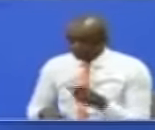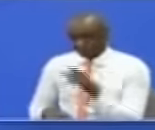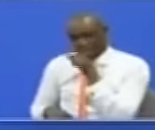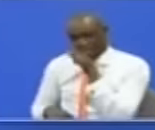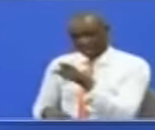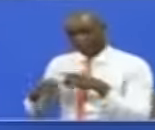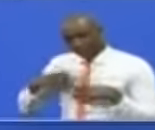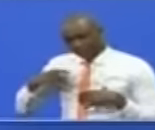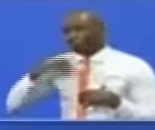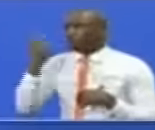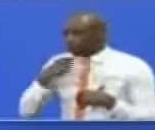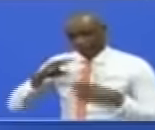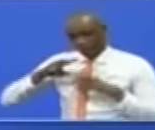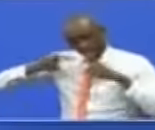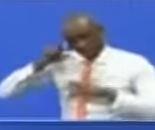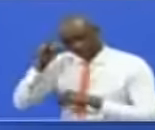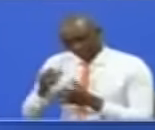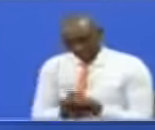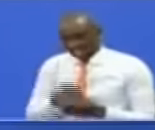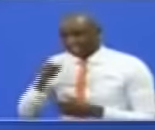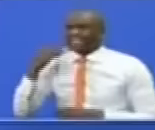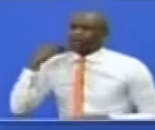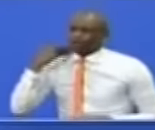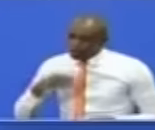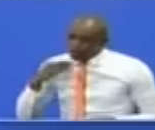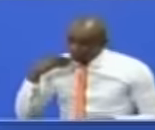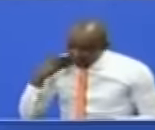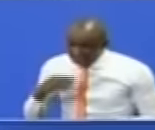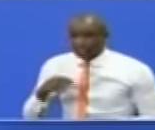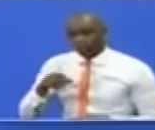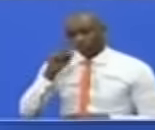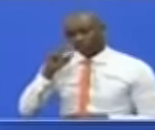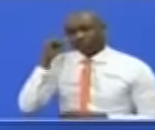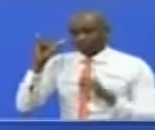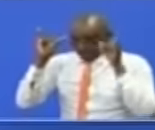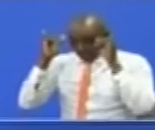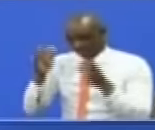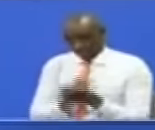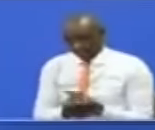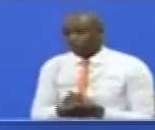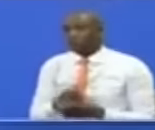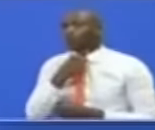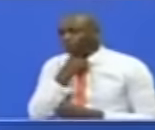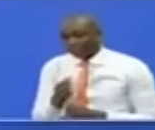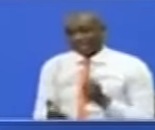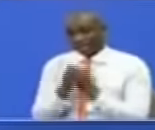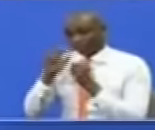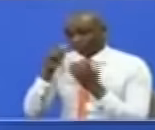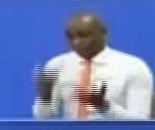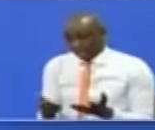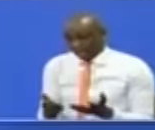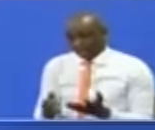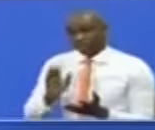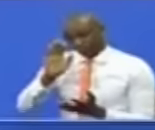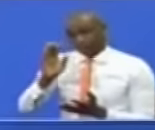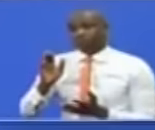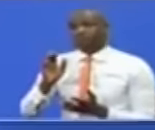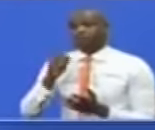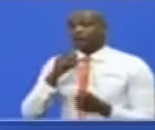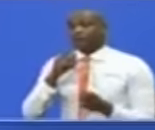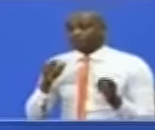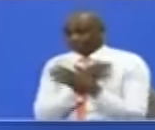ambao tunawatafuta, tunawasaka, mabandits ambao wanaiba ng'ombe, tunataka usaidizi wa ndugu zetu kutoka Pokot ambao